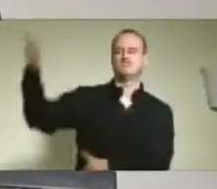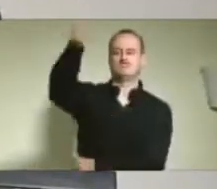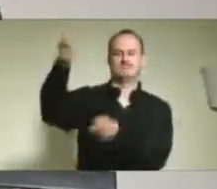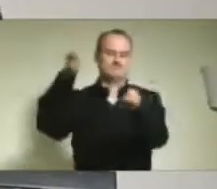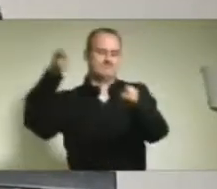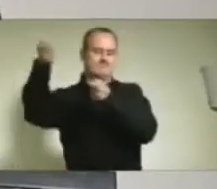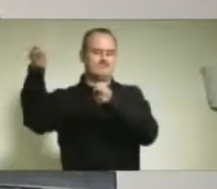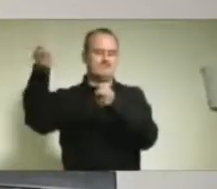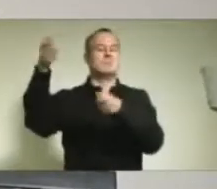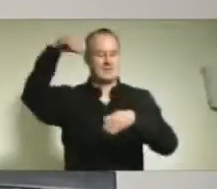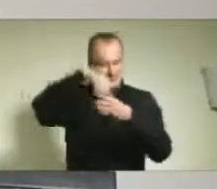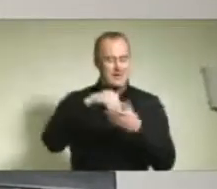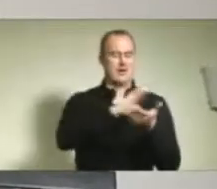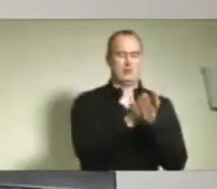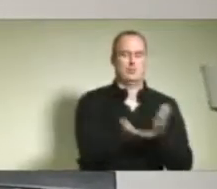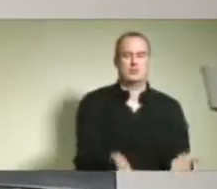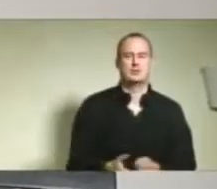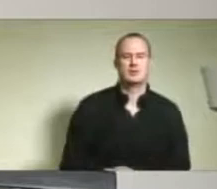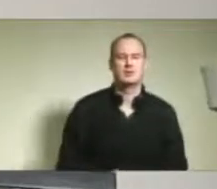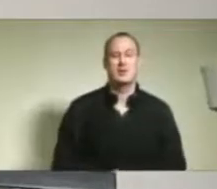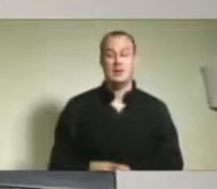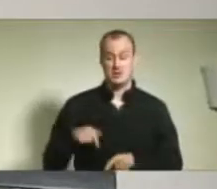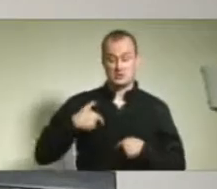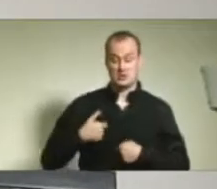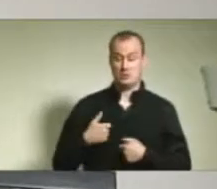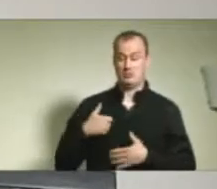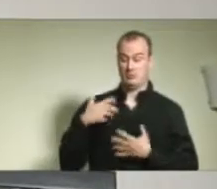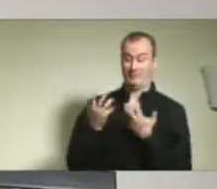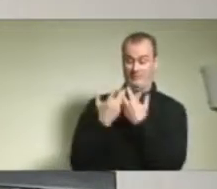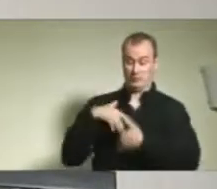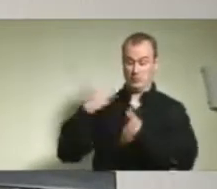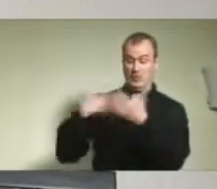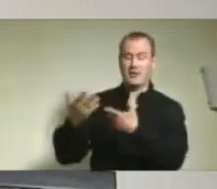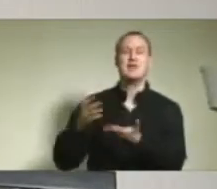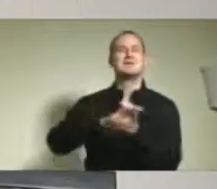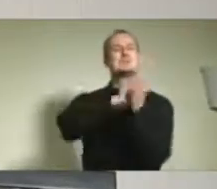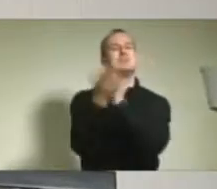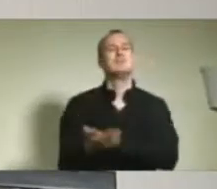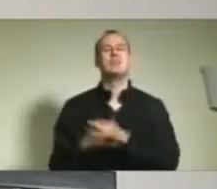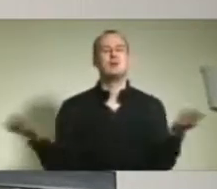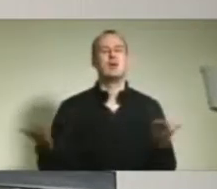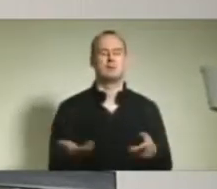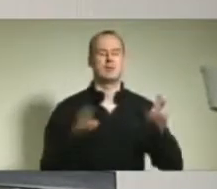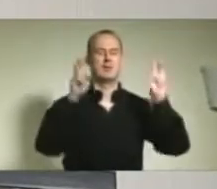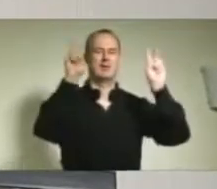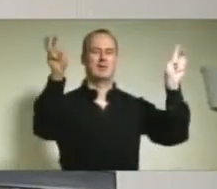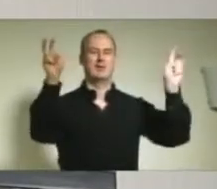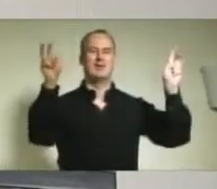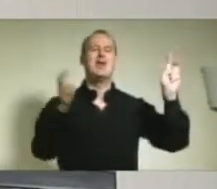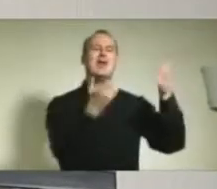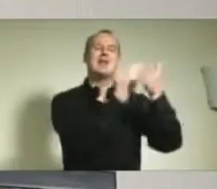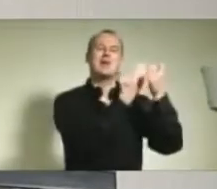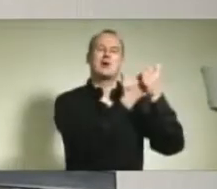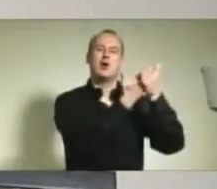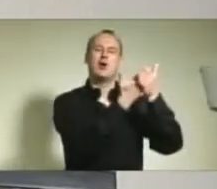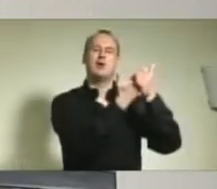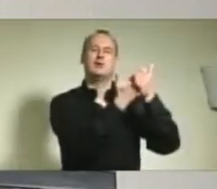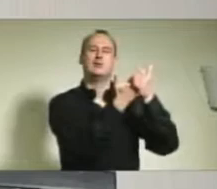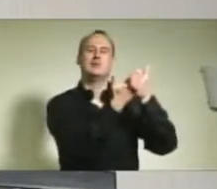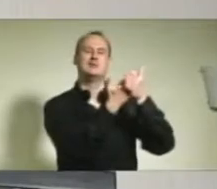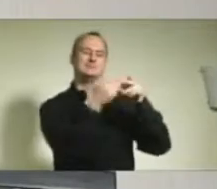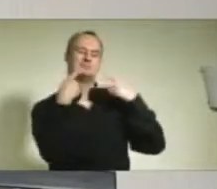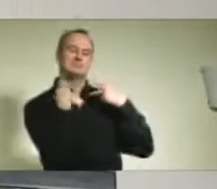permettre de créer aussi l'école de la banque, c'est-à-dire que ça va former en interne les